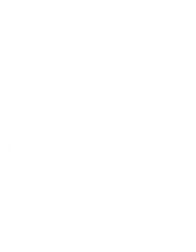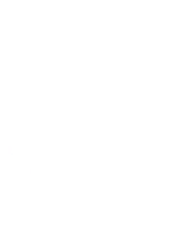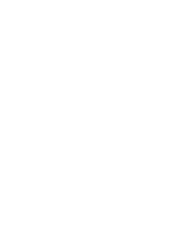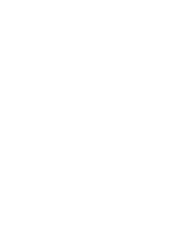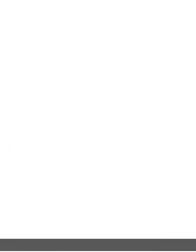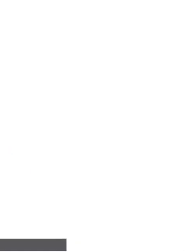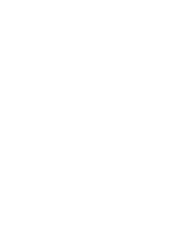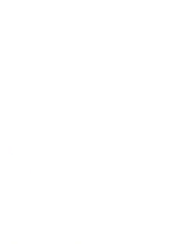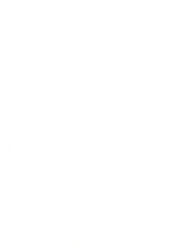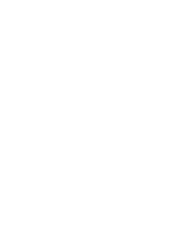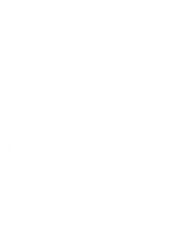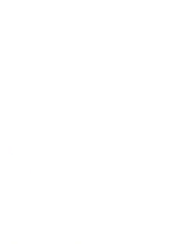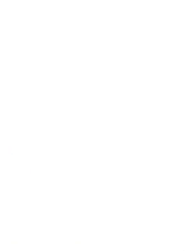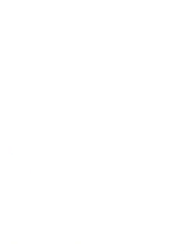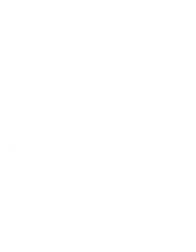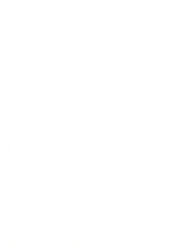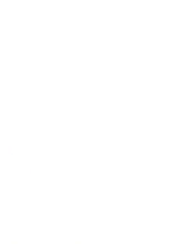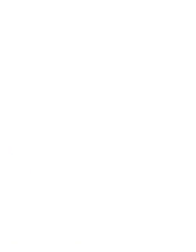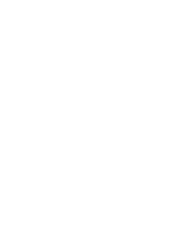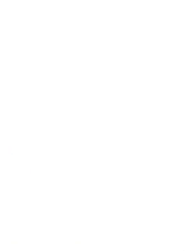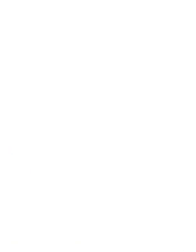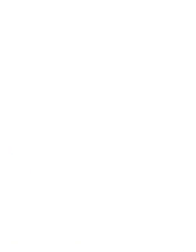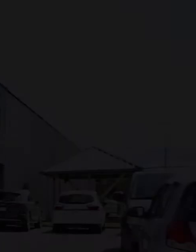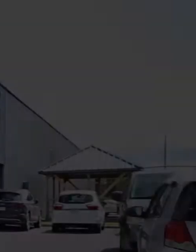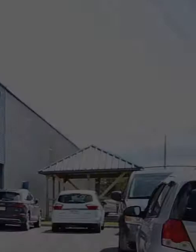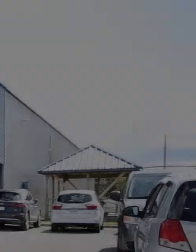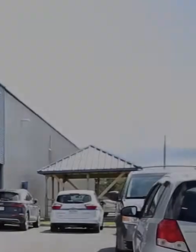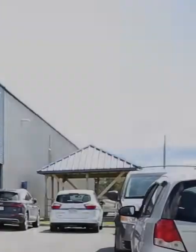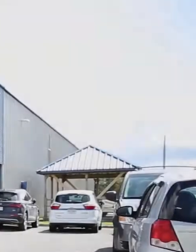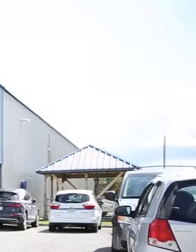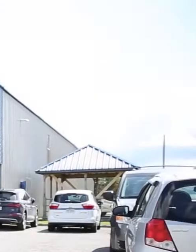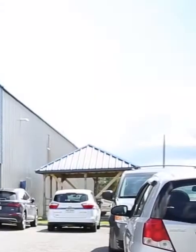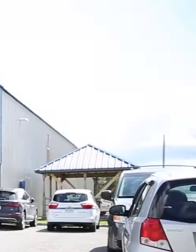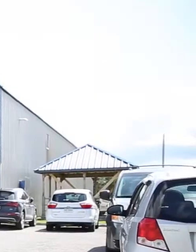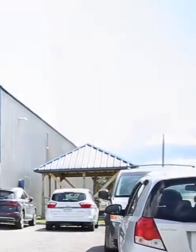Entreprise inclusive, entreprise d'avenir. LaserTech Industries.